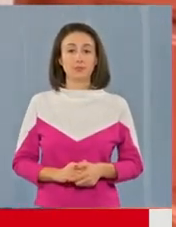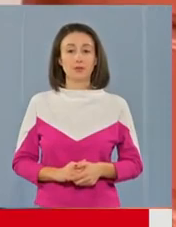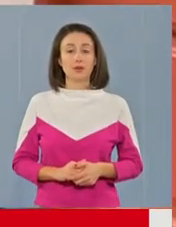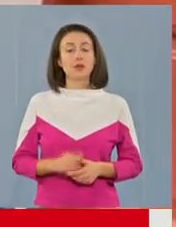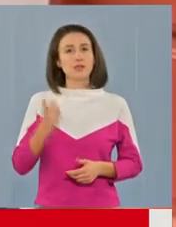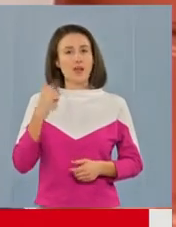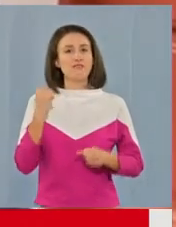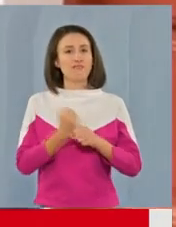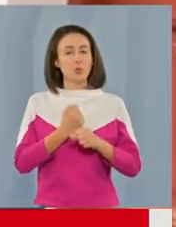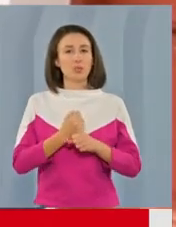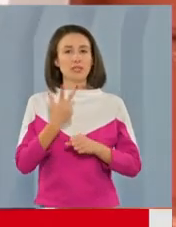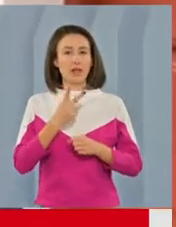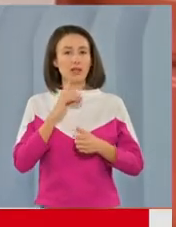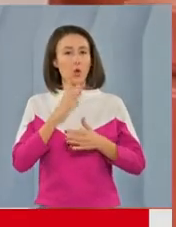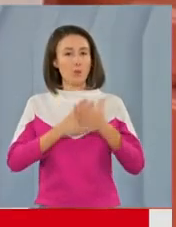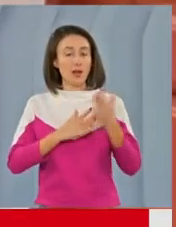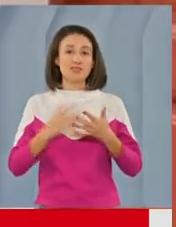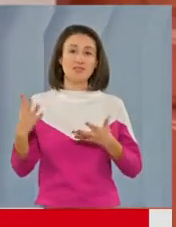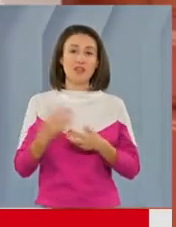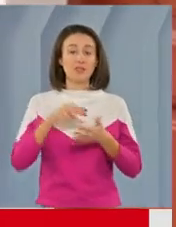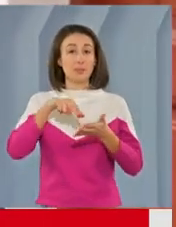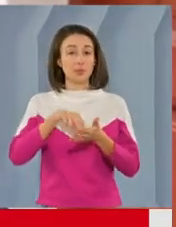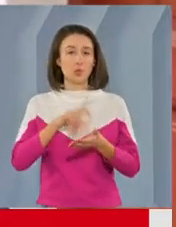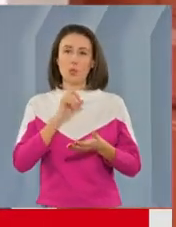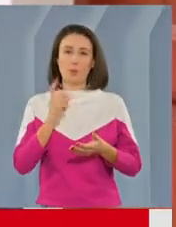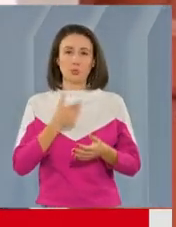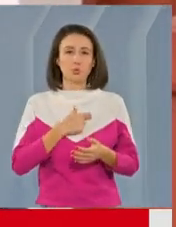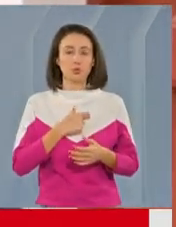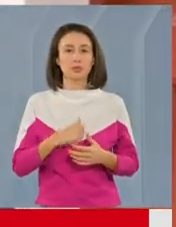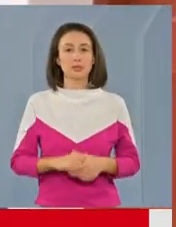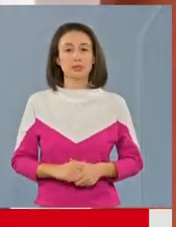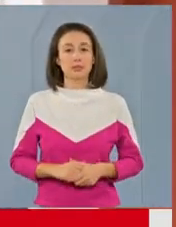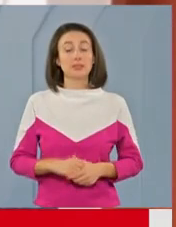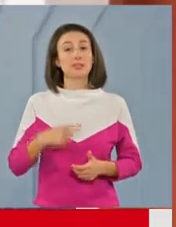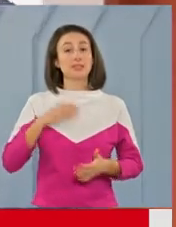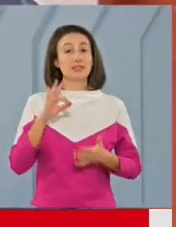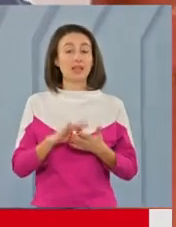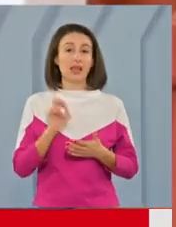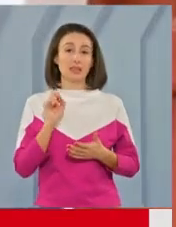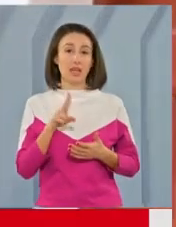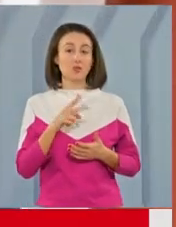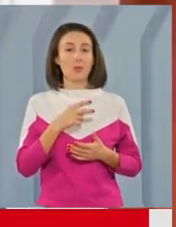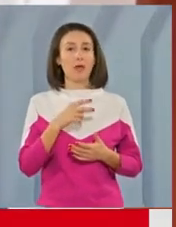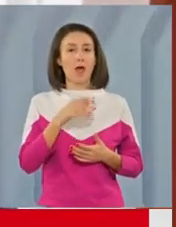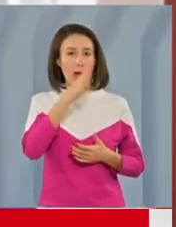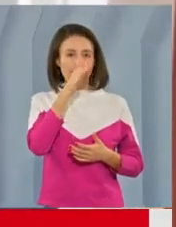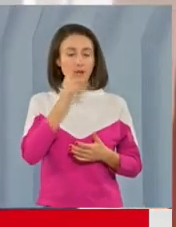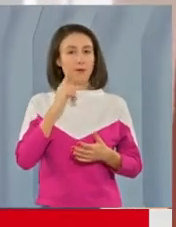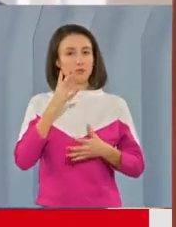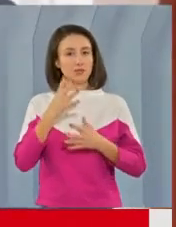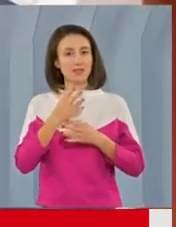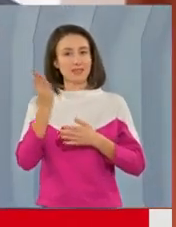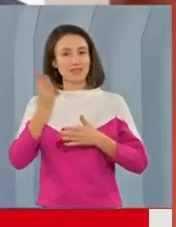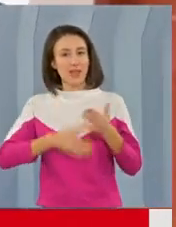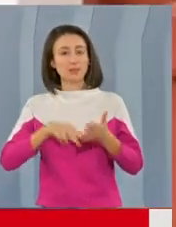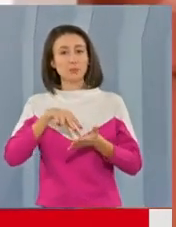făcut 3 intervenții să mi se salveze piciorul, nu s-a reușit. Și în data de 13.04 mi-a fost amputat piciorul